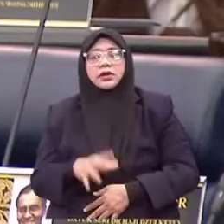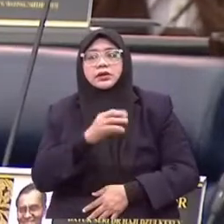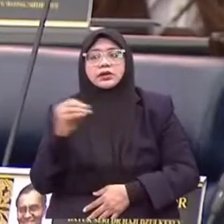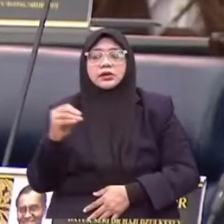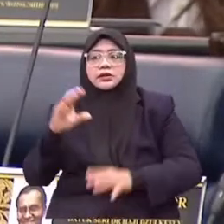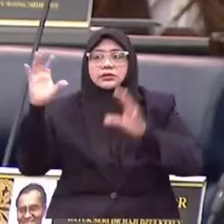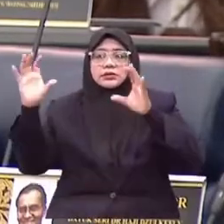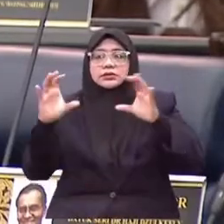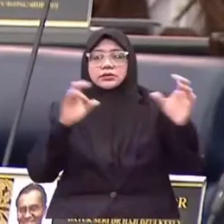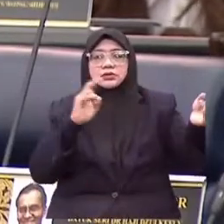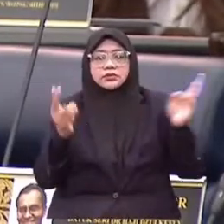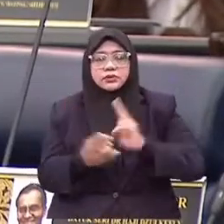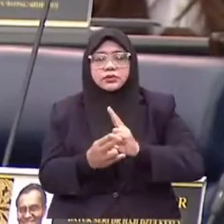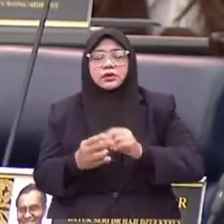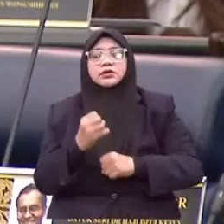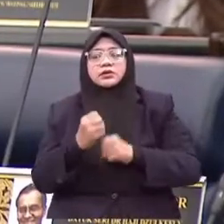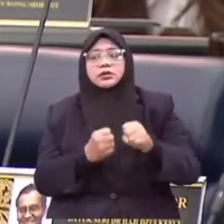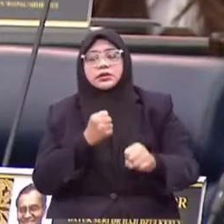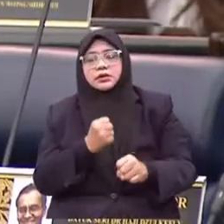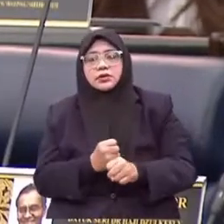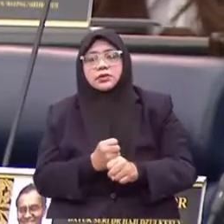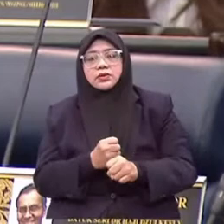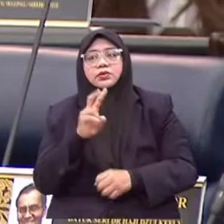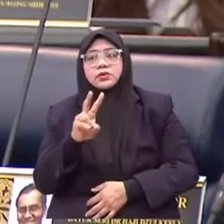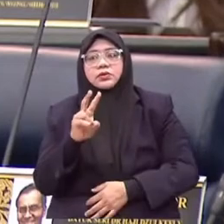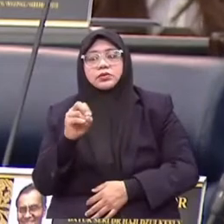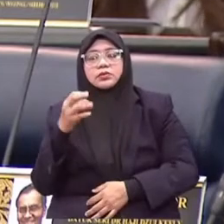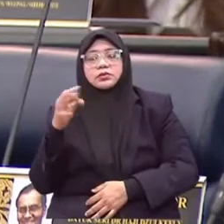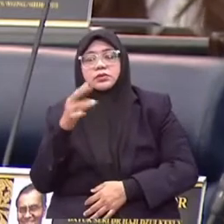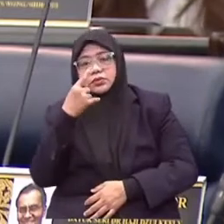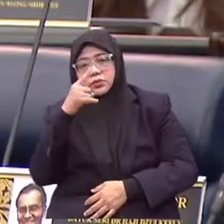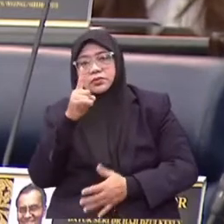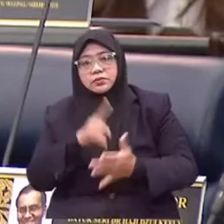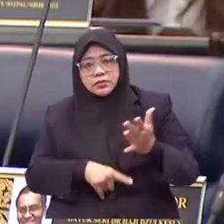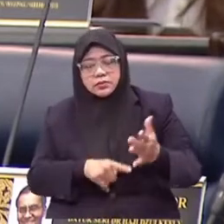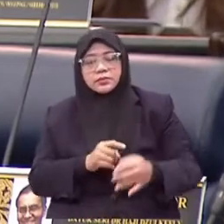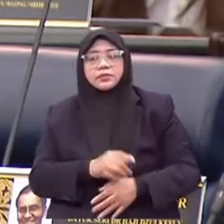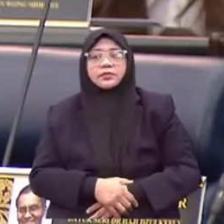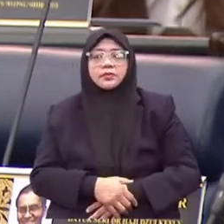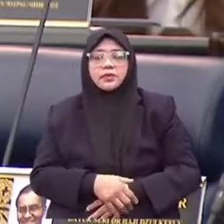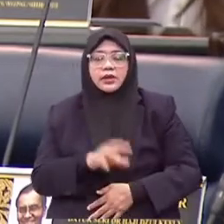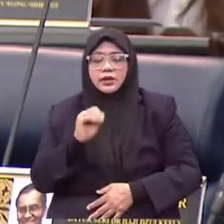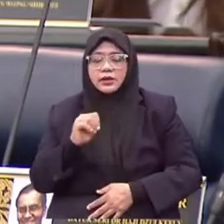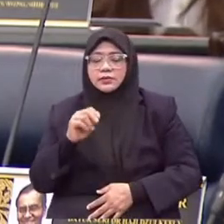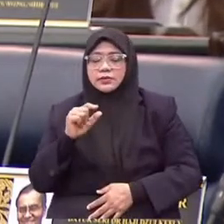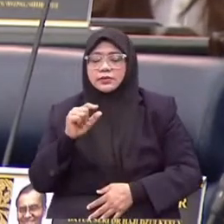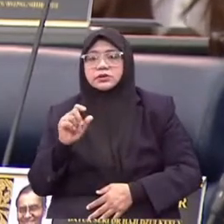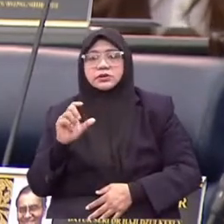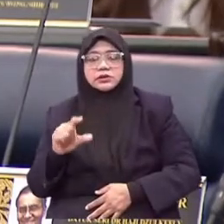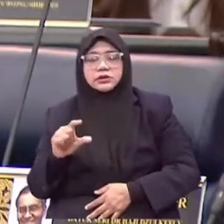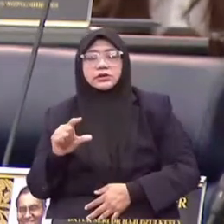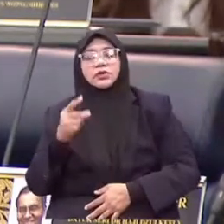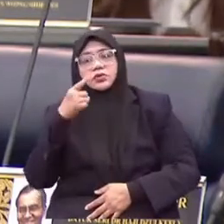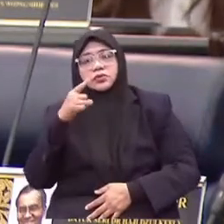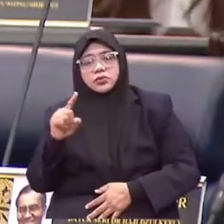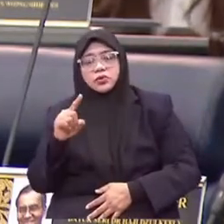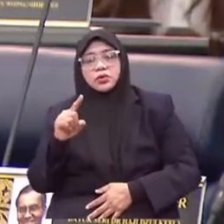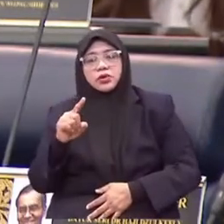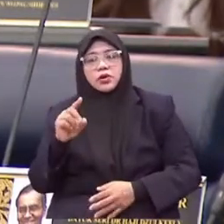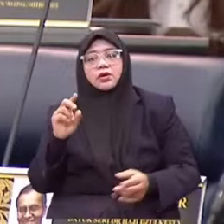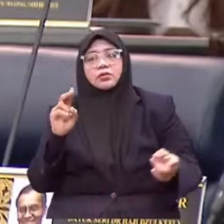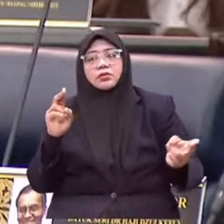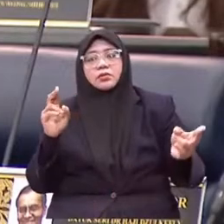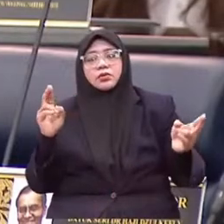pada Oktober 2019 Tujuannya adalah untuk menjadikan MCC pusat perubahan iklim